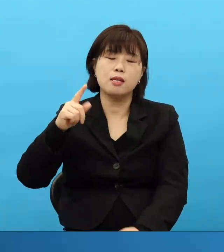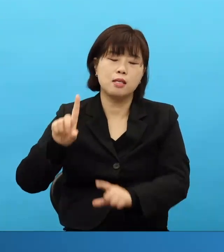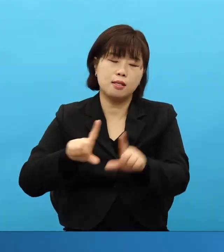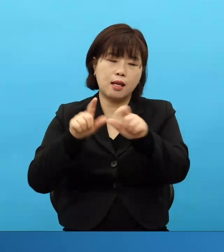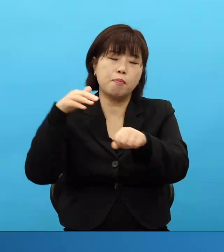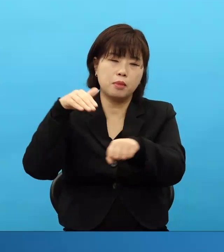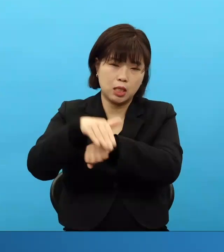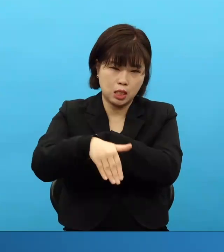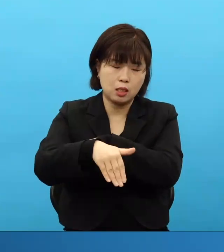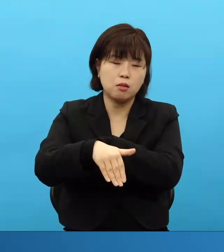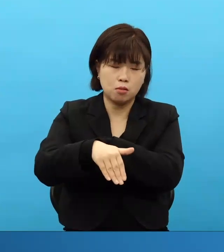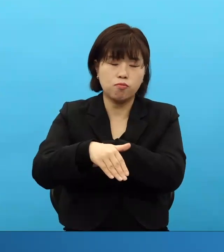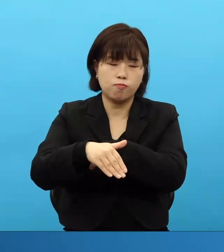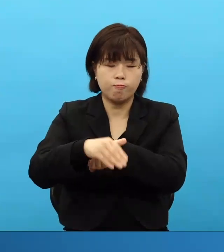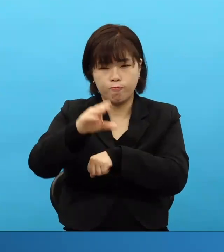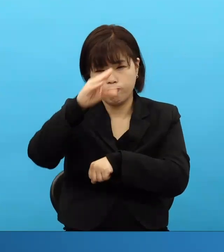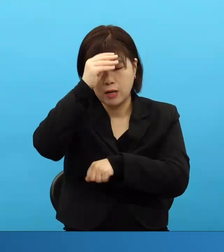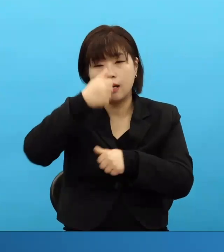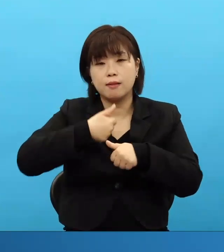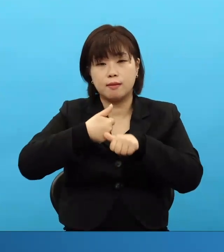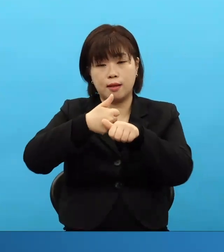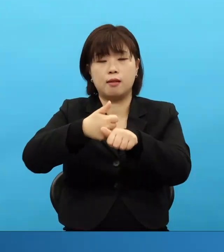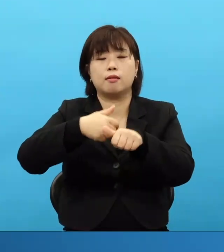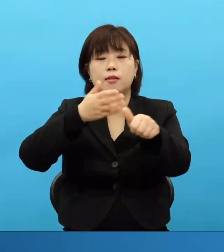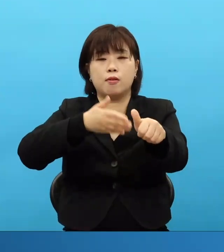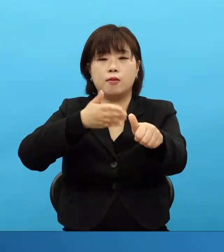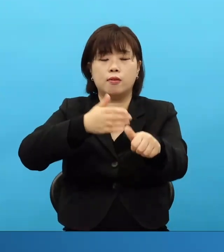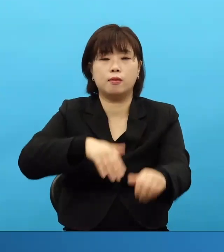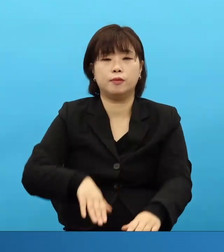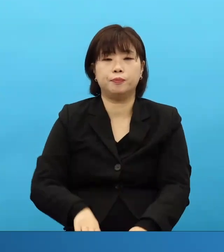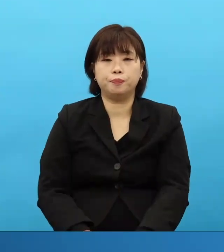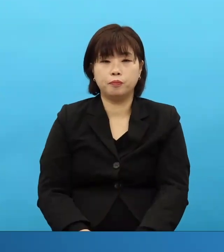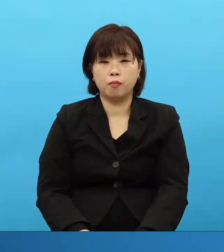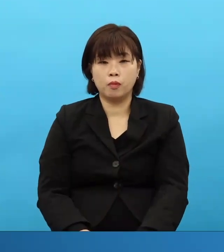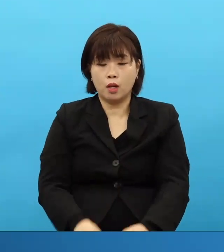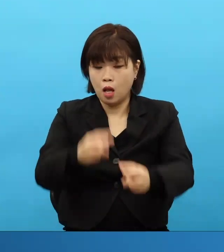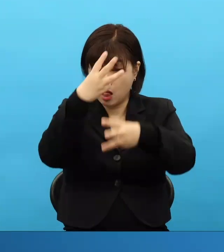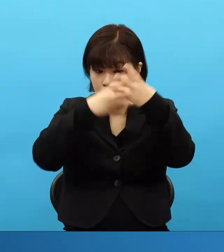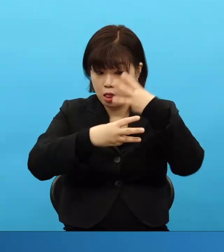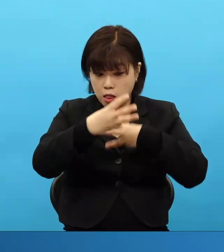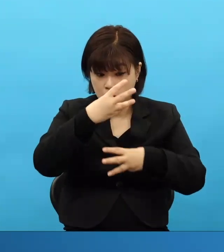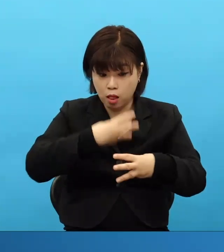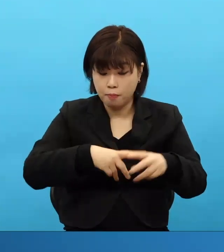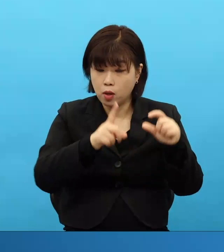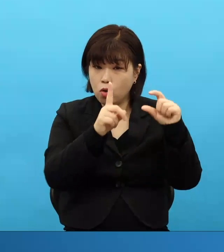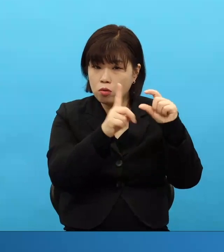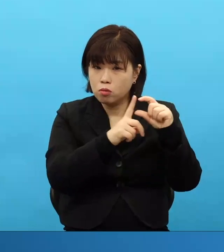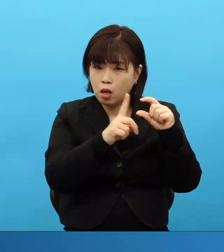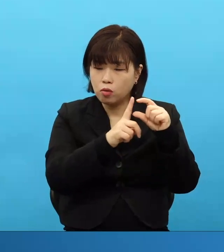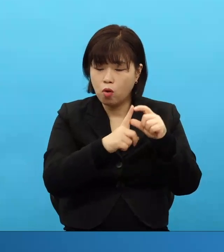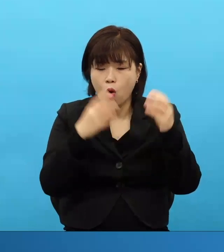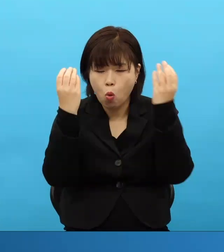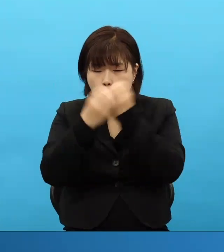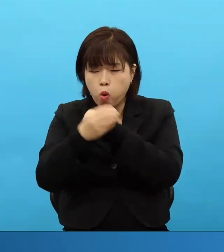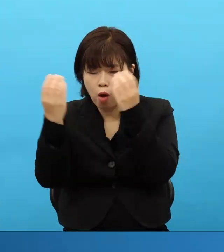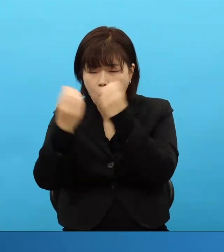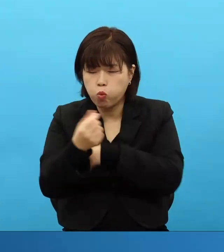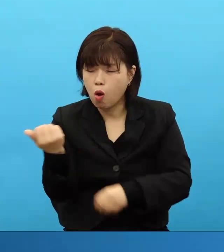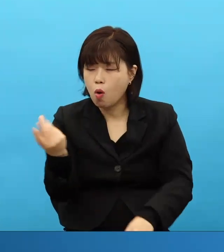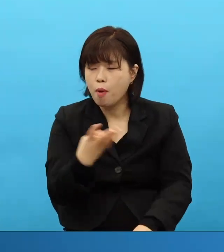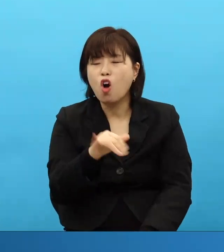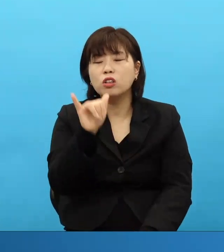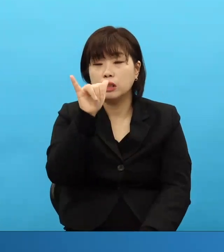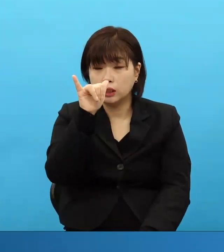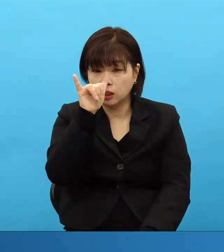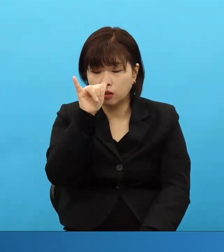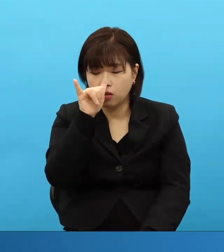렘넌트라는 단어를 오해하는 신학자들이 많은데 진짜 그는 신학 공부를 시원찮게 한 거예요. There are many theologians who misunderstood